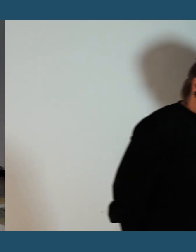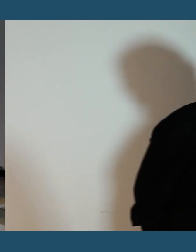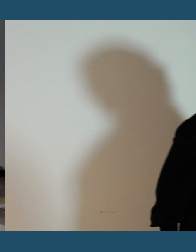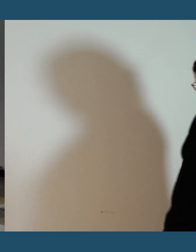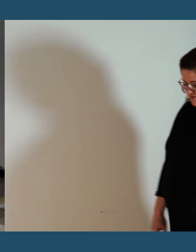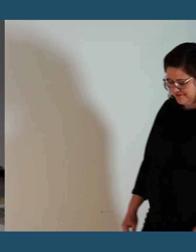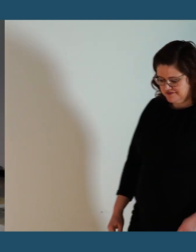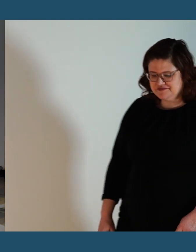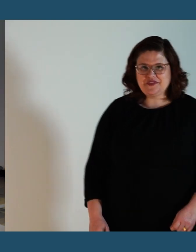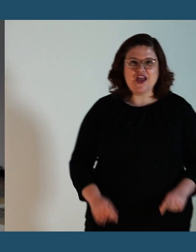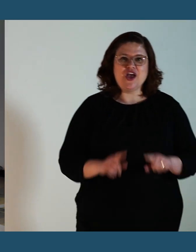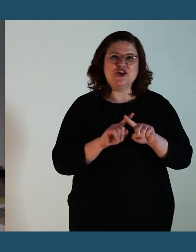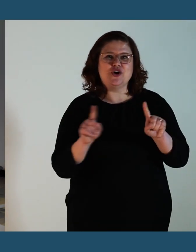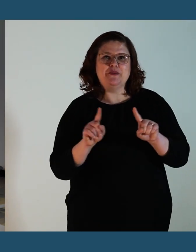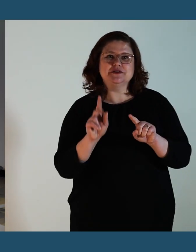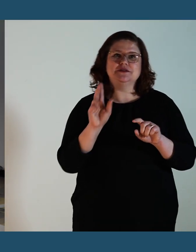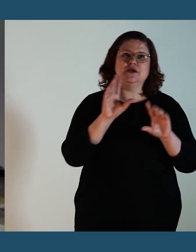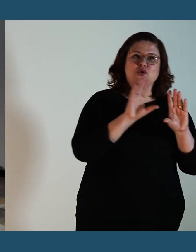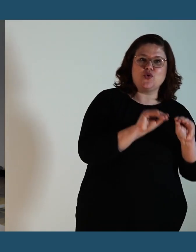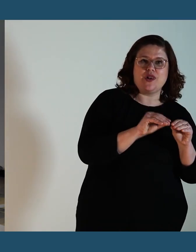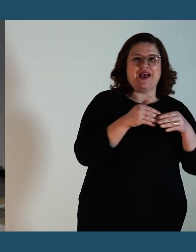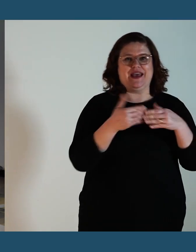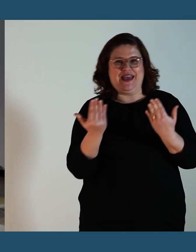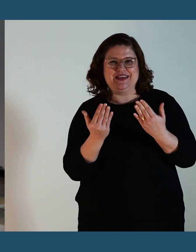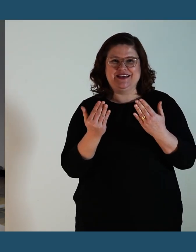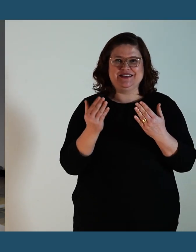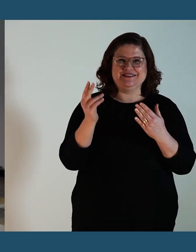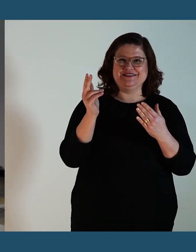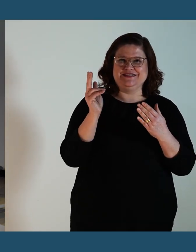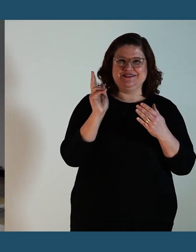nopea kyllä-ei-kysymys. Voitte ottaa taas ne